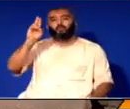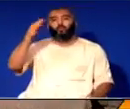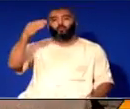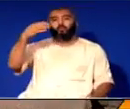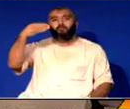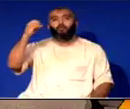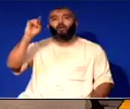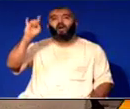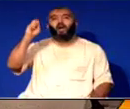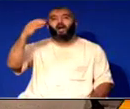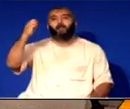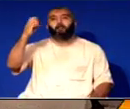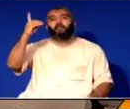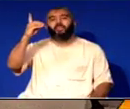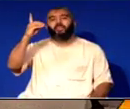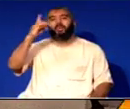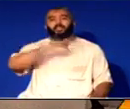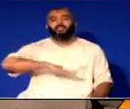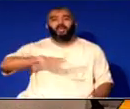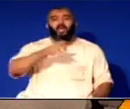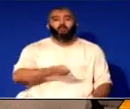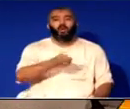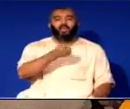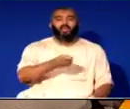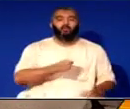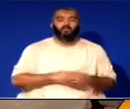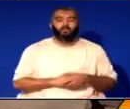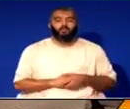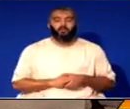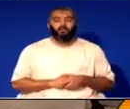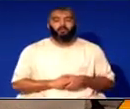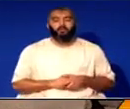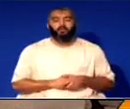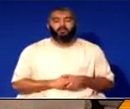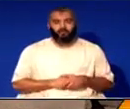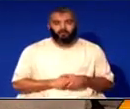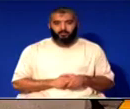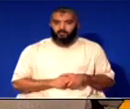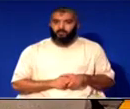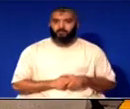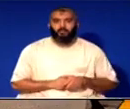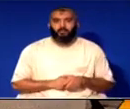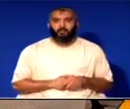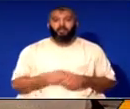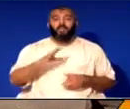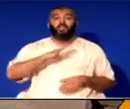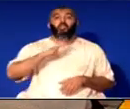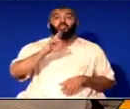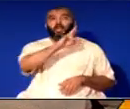محمد. وعليكم السلام. مرحبا بك. والله يا حمزة وليدي أنا عندي واحد